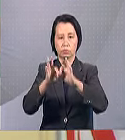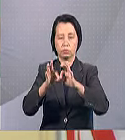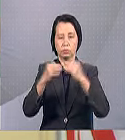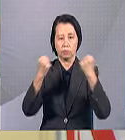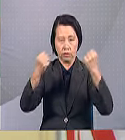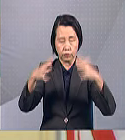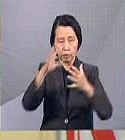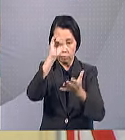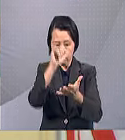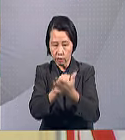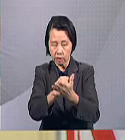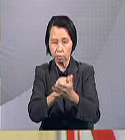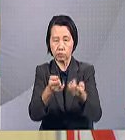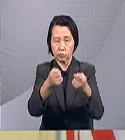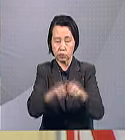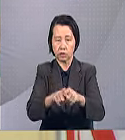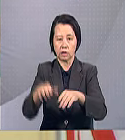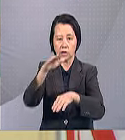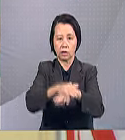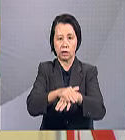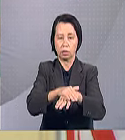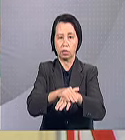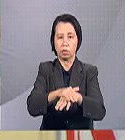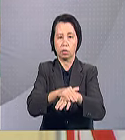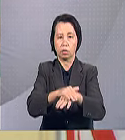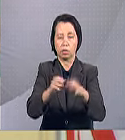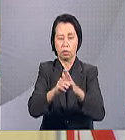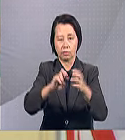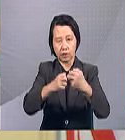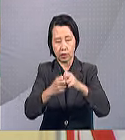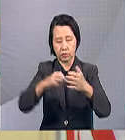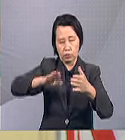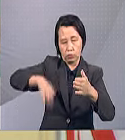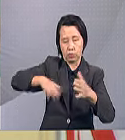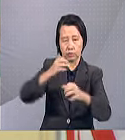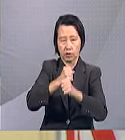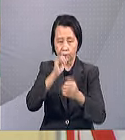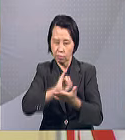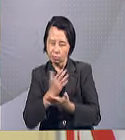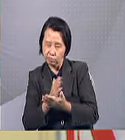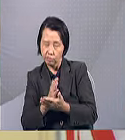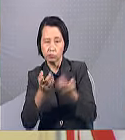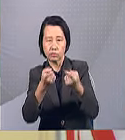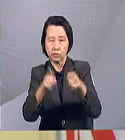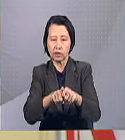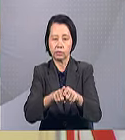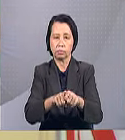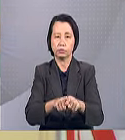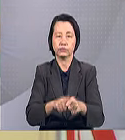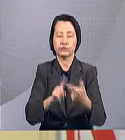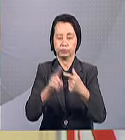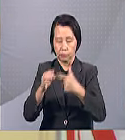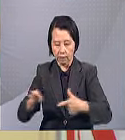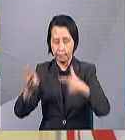telah diyakinkan terjadinya ke atas kemaslahatan yang belum dapat diyakini berlakunya ia.